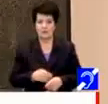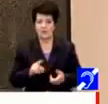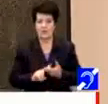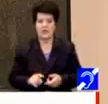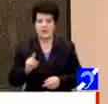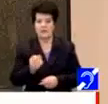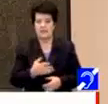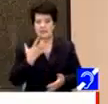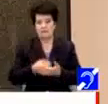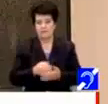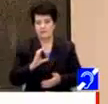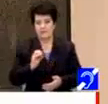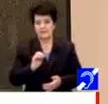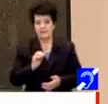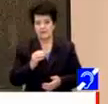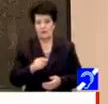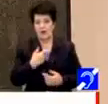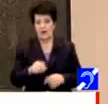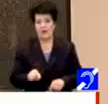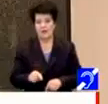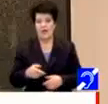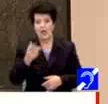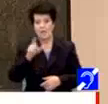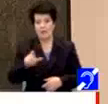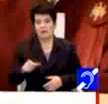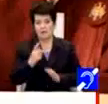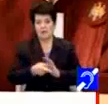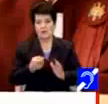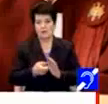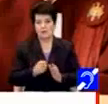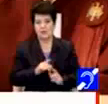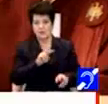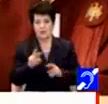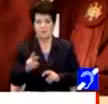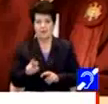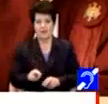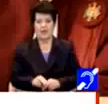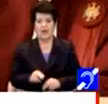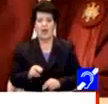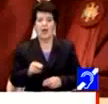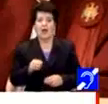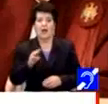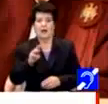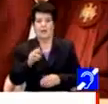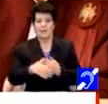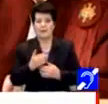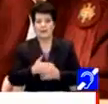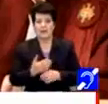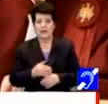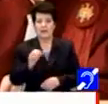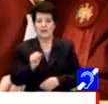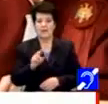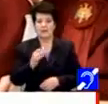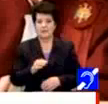de statutul său, ar putea influența alte persoane care urmează a fi audiate în cadrul urmăririi penale. Precizăm că, deși judecătorul Ion Druță